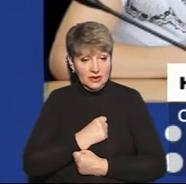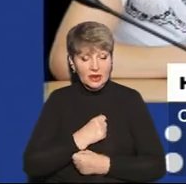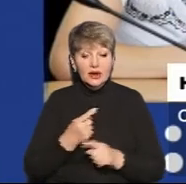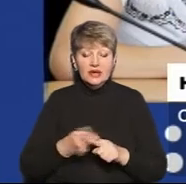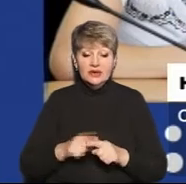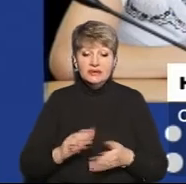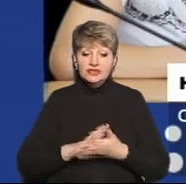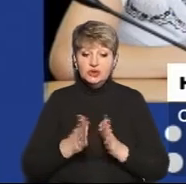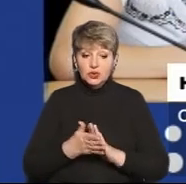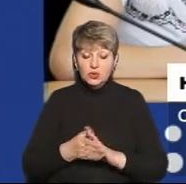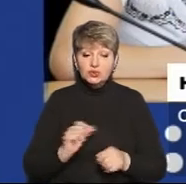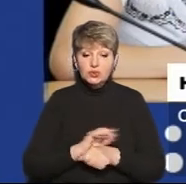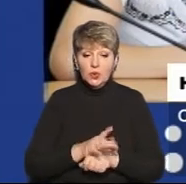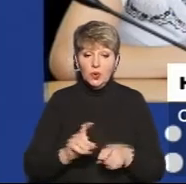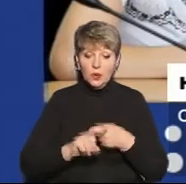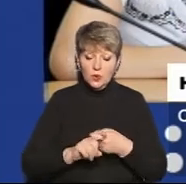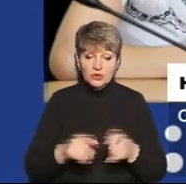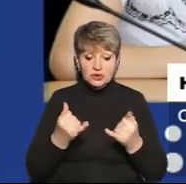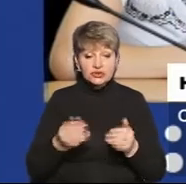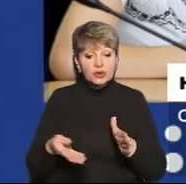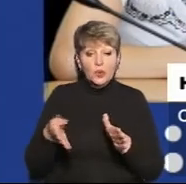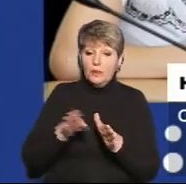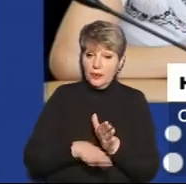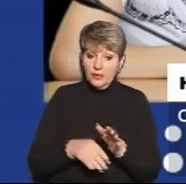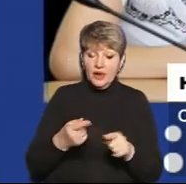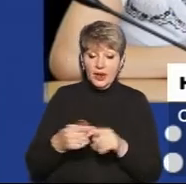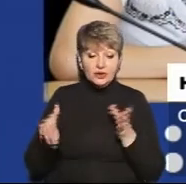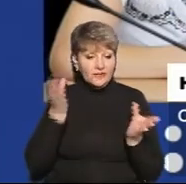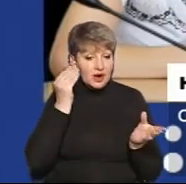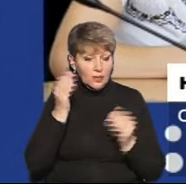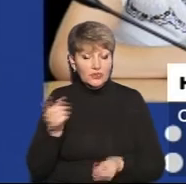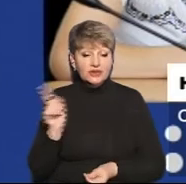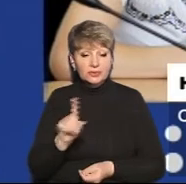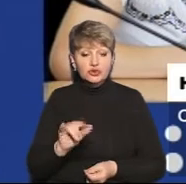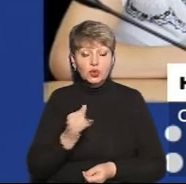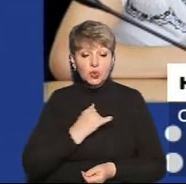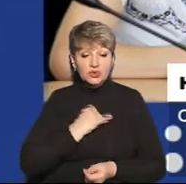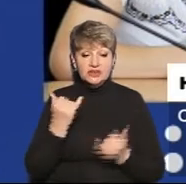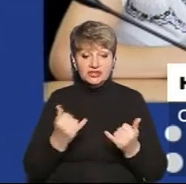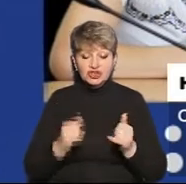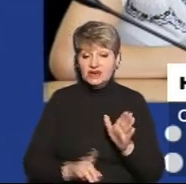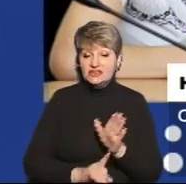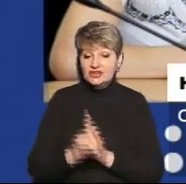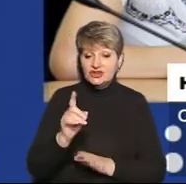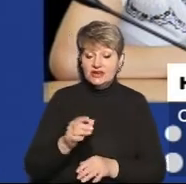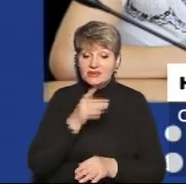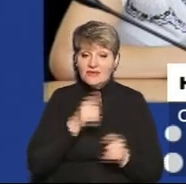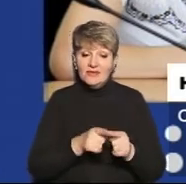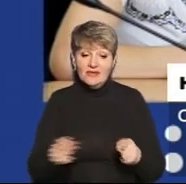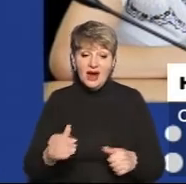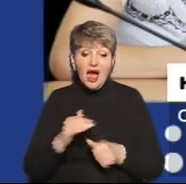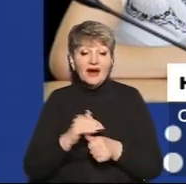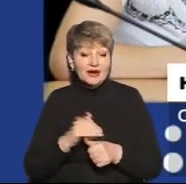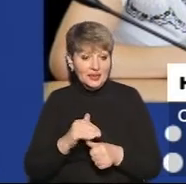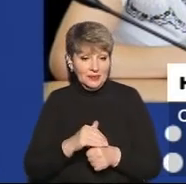епідемічна ситуація з ковідом у нас погіршується, тому що це ще враховуючи те, що у нас розпочався епідсезон по грипу,